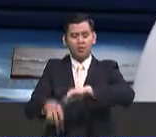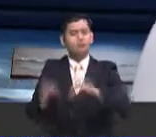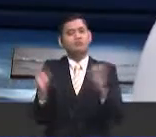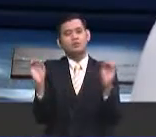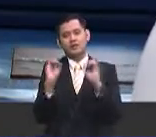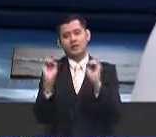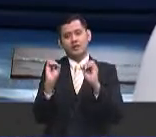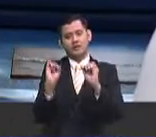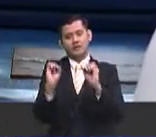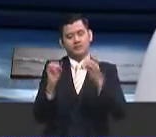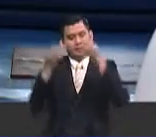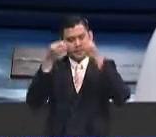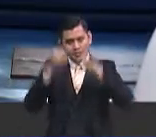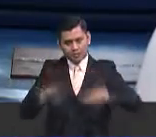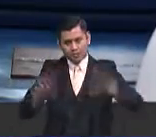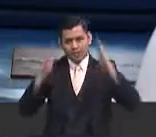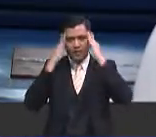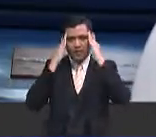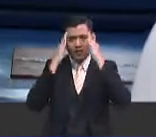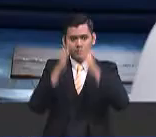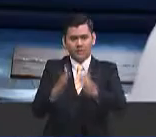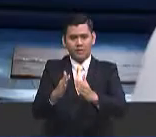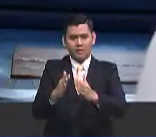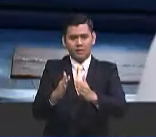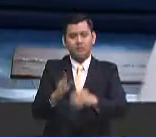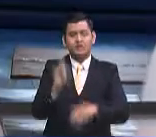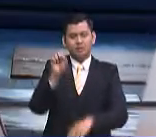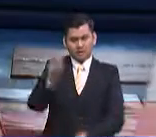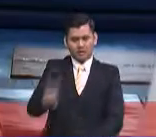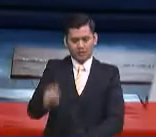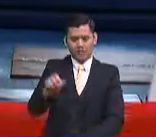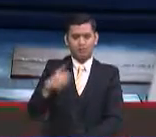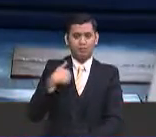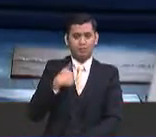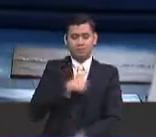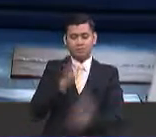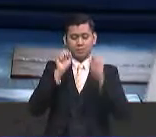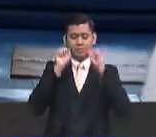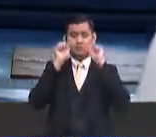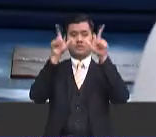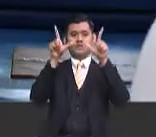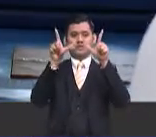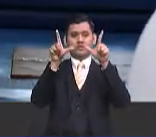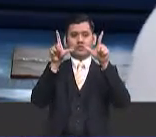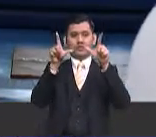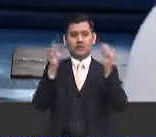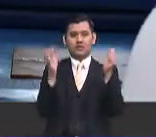So he surprised us actually. He actually did very well. He